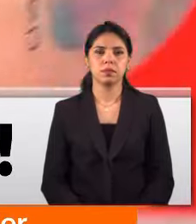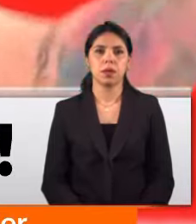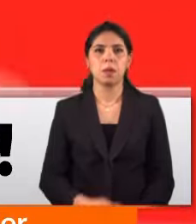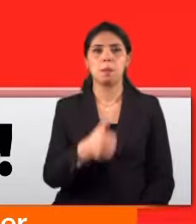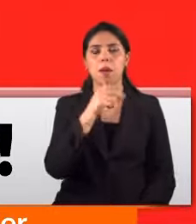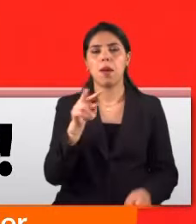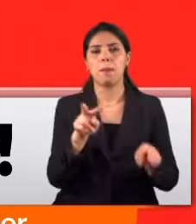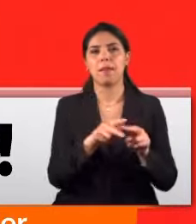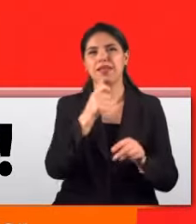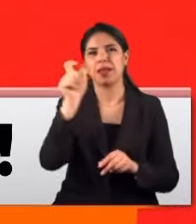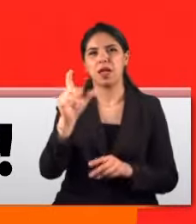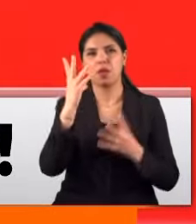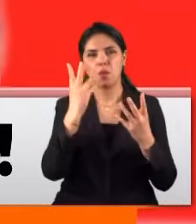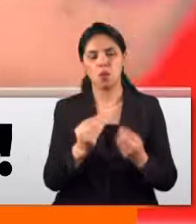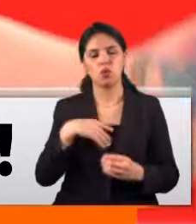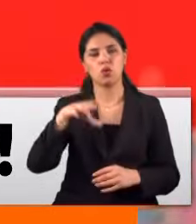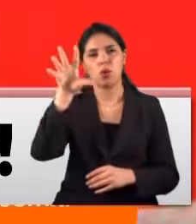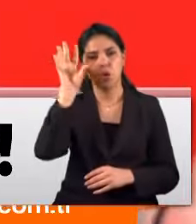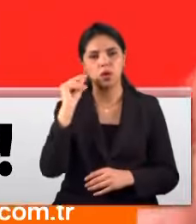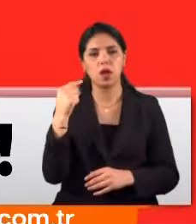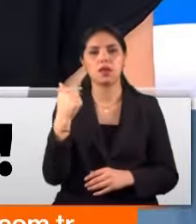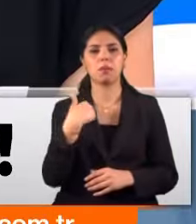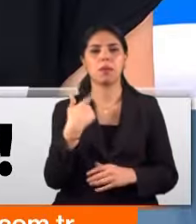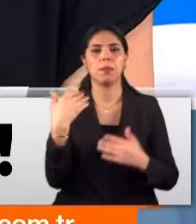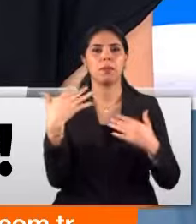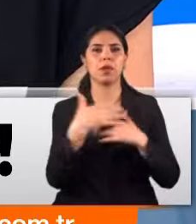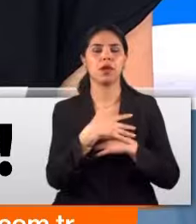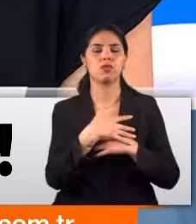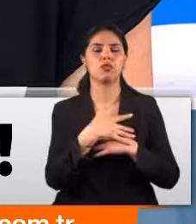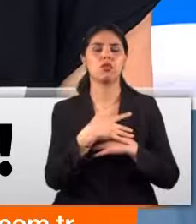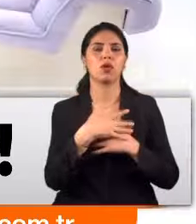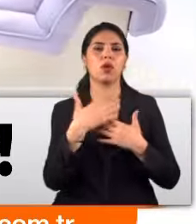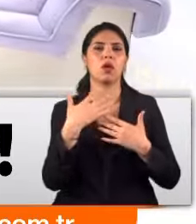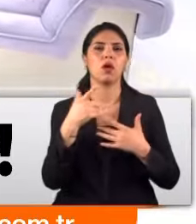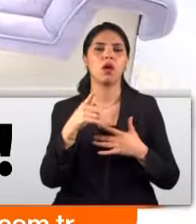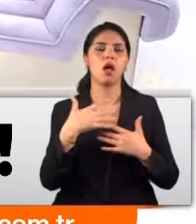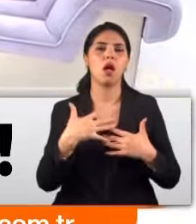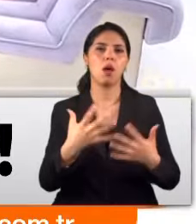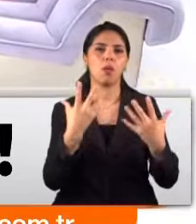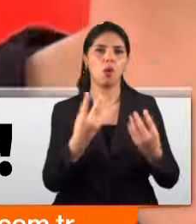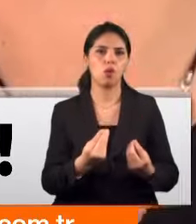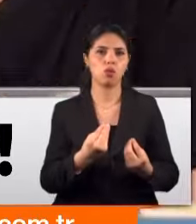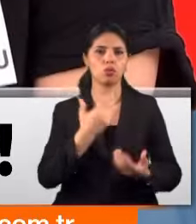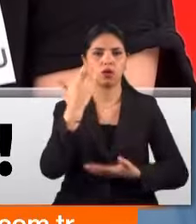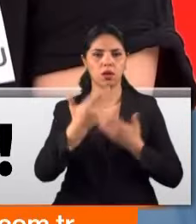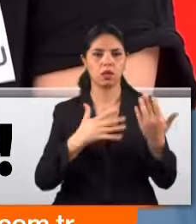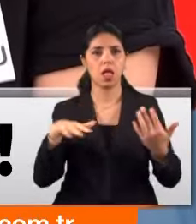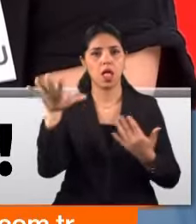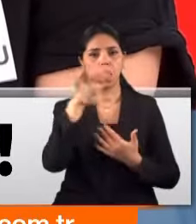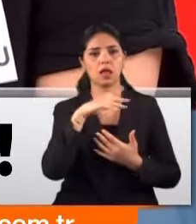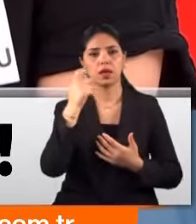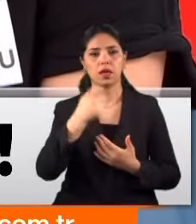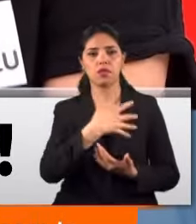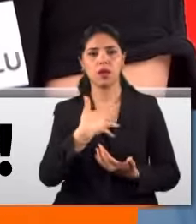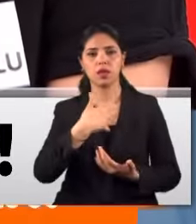gitti beni bir gecelik ilişki olarak herkese anlattı. Diğer yanda bilinmezlerle dolu hayat hikayesi. Herkesin biyolojik anne